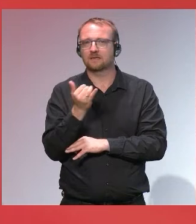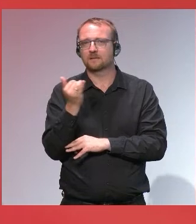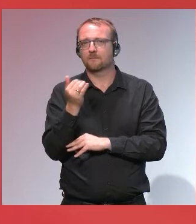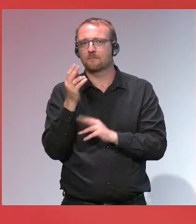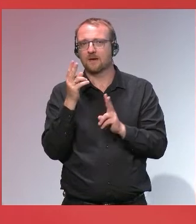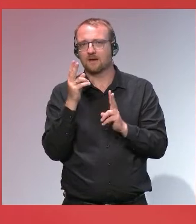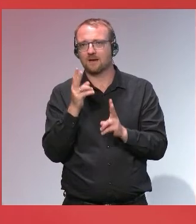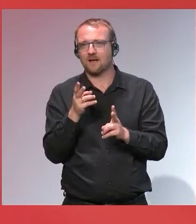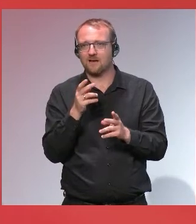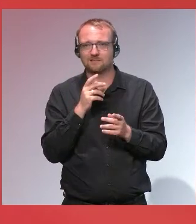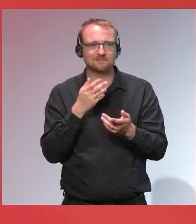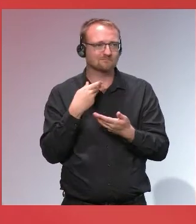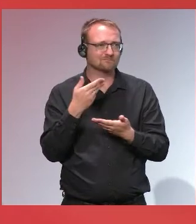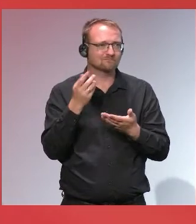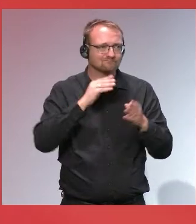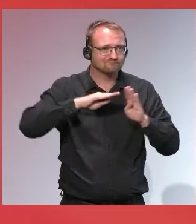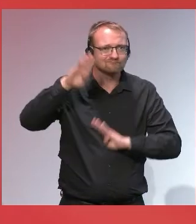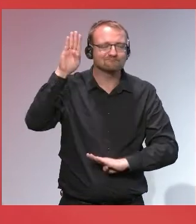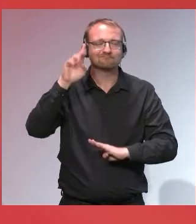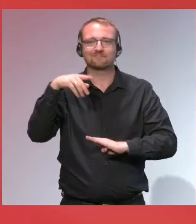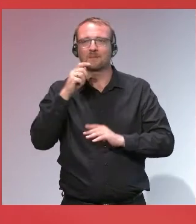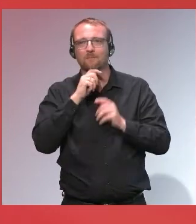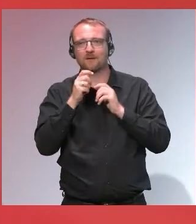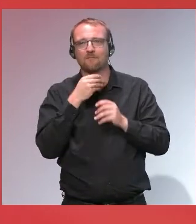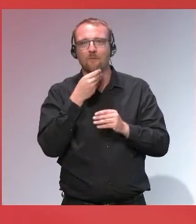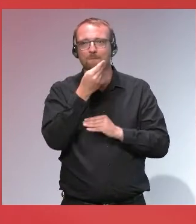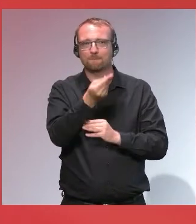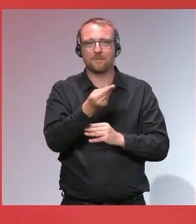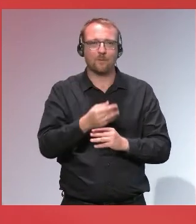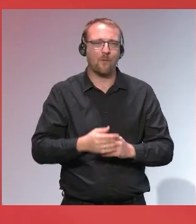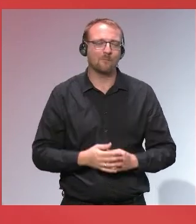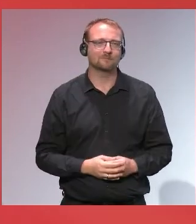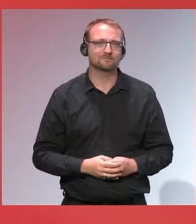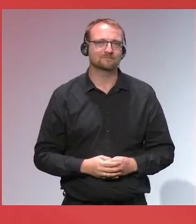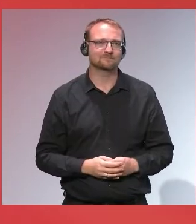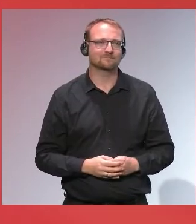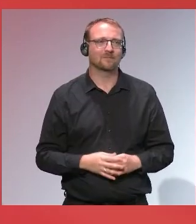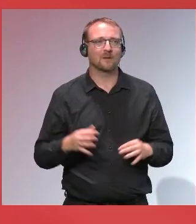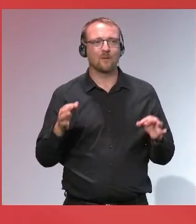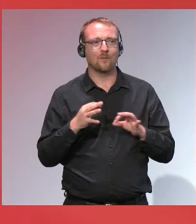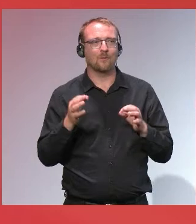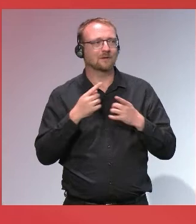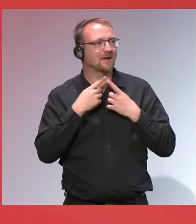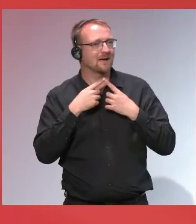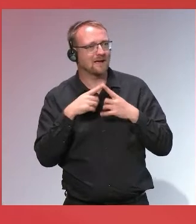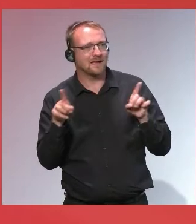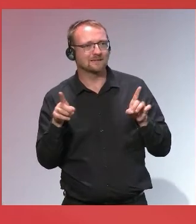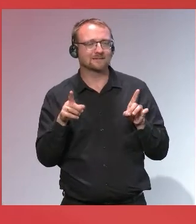von uns mit einem Mikrofon versorgt, sobald Sie die Hand heben oder ein anderes Zeichen Ihrer